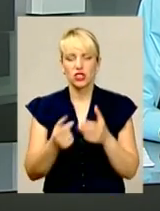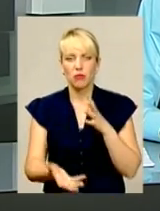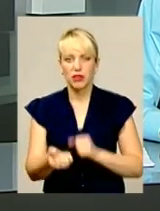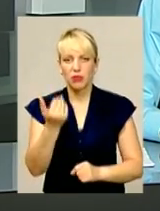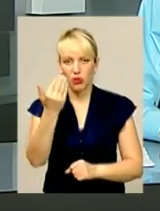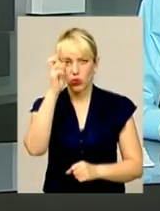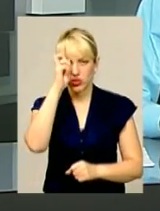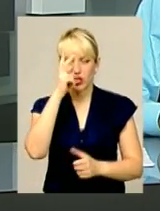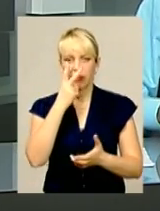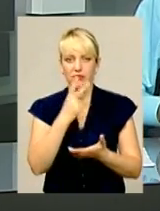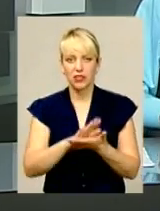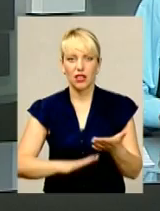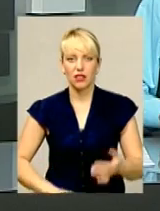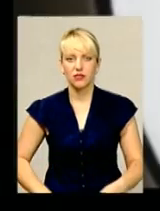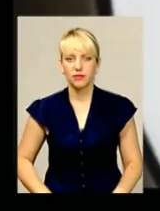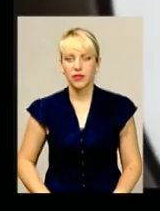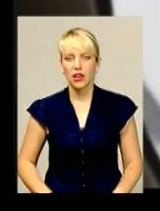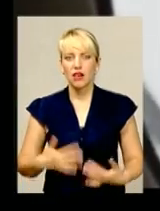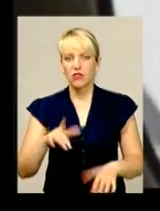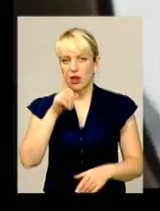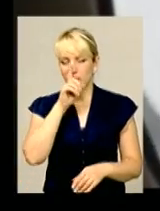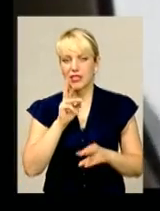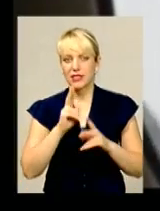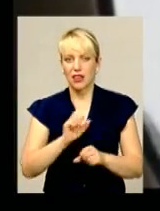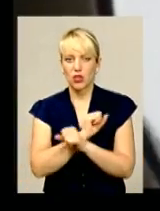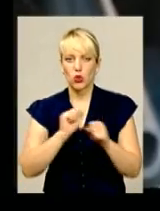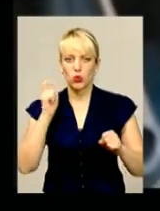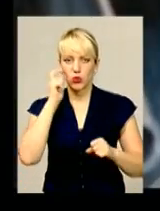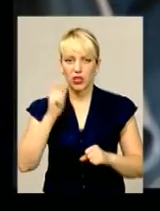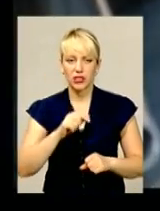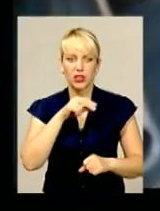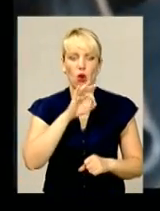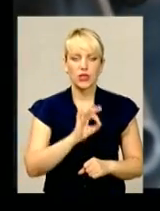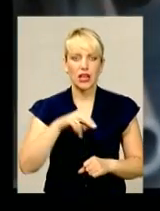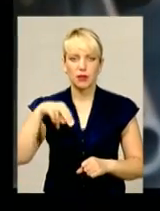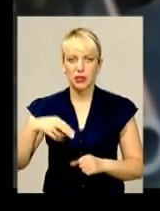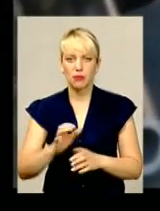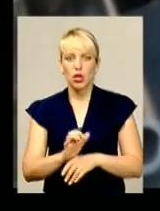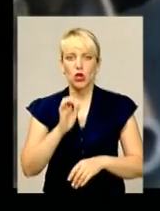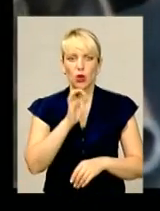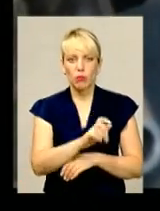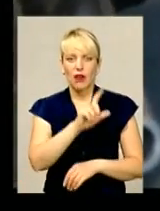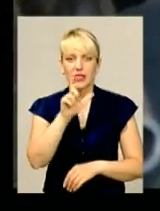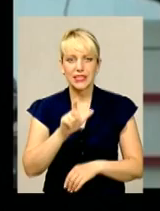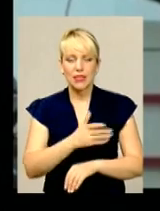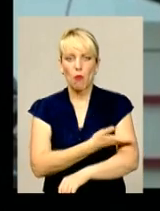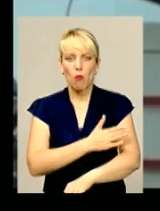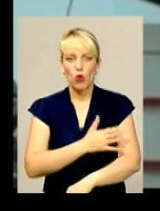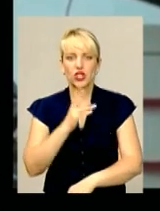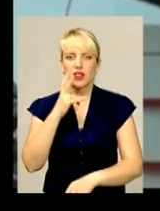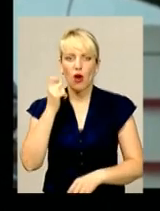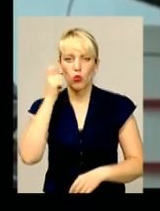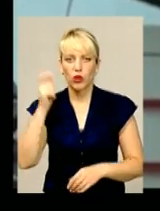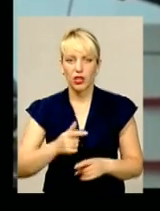держава – далі у сюжеті. Уже місяць, як героя України Олександра Петриківського доправили із Польщі в Україну. Та, як